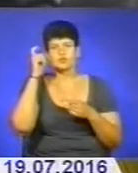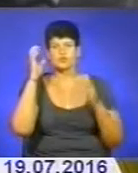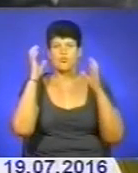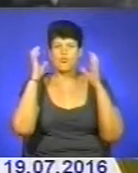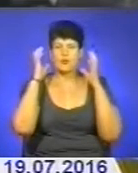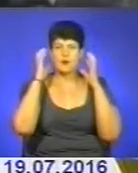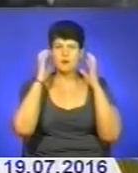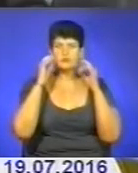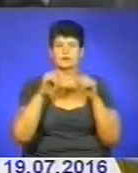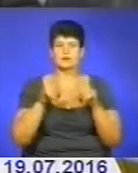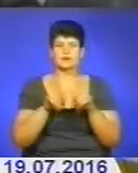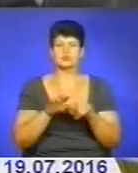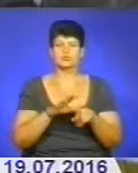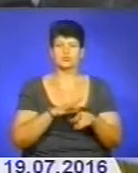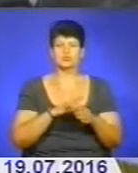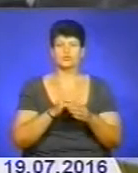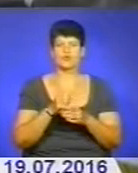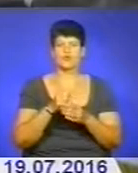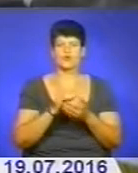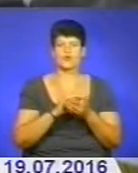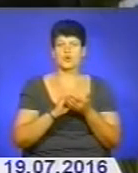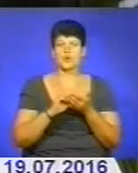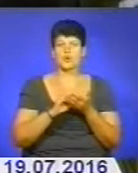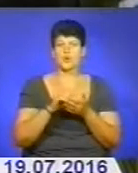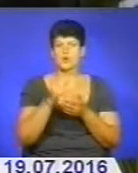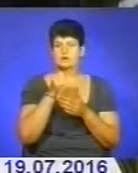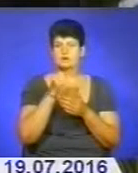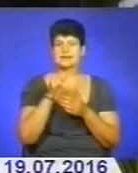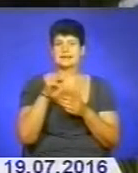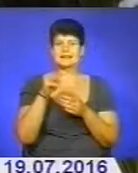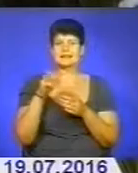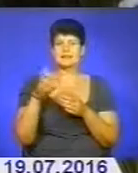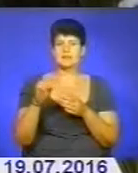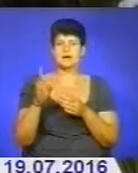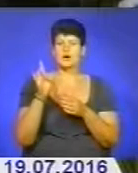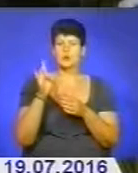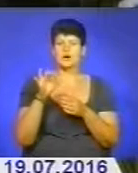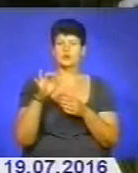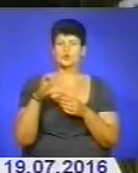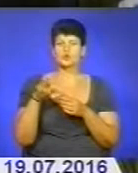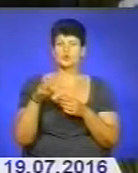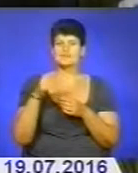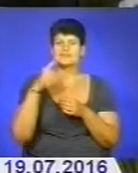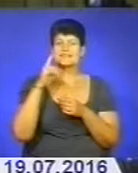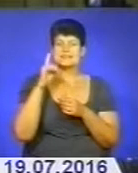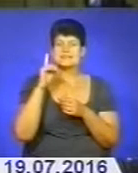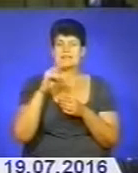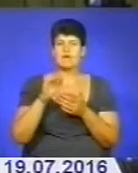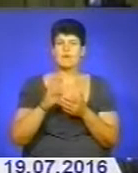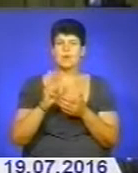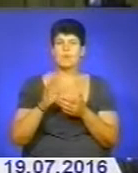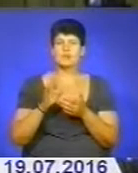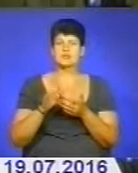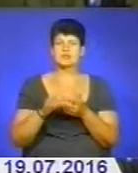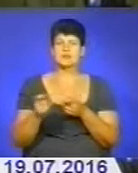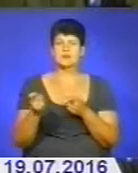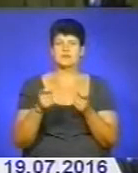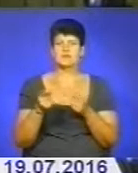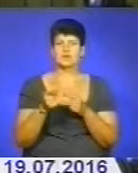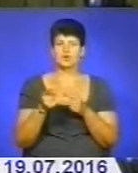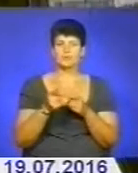Роман Островський зробив свою першу фотографію. Відтоді це стало його не лише захопленням, а й професією. Він працював на